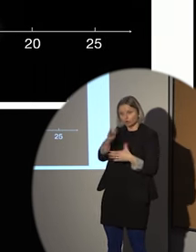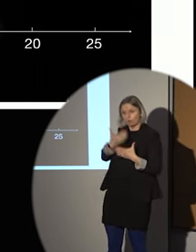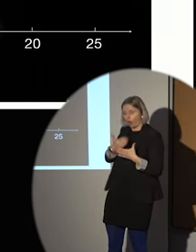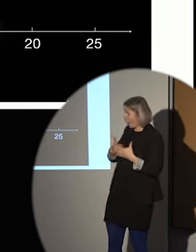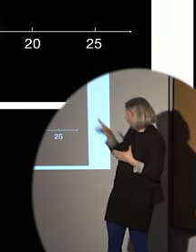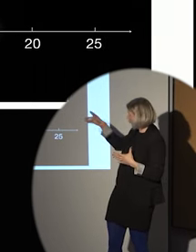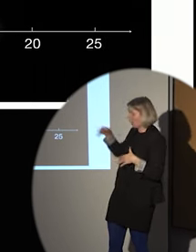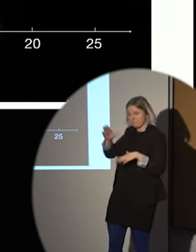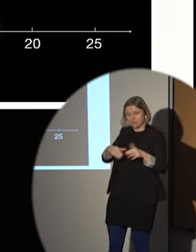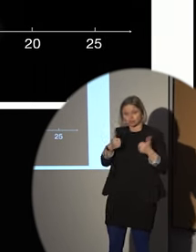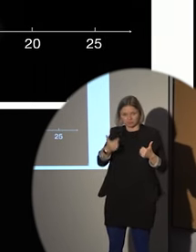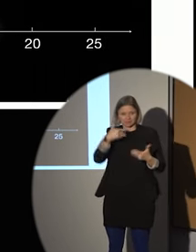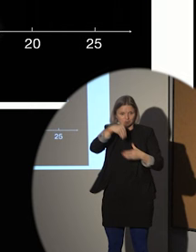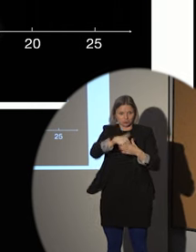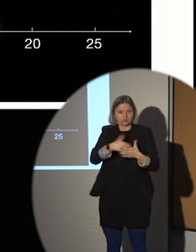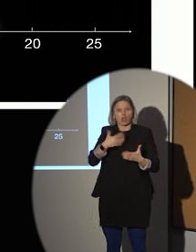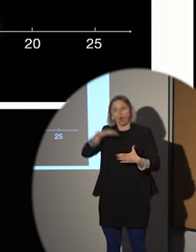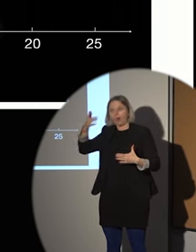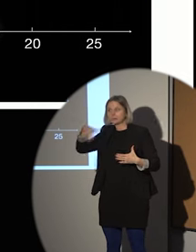Alors, ça ne veut pas dire qu'il n'y a plus de matière